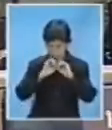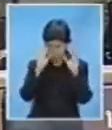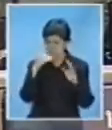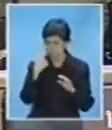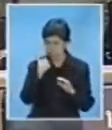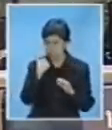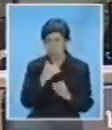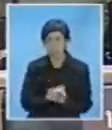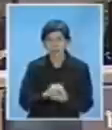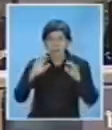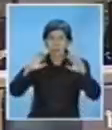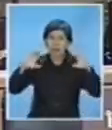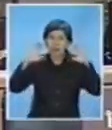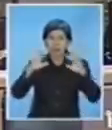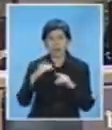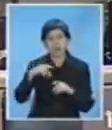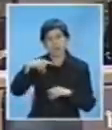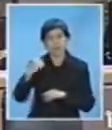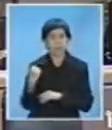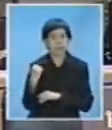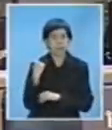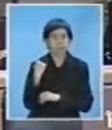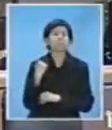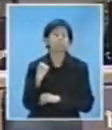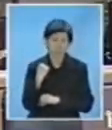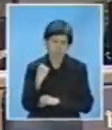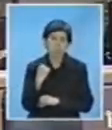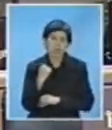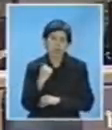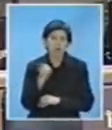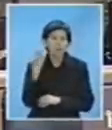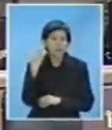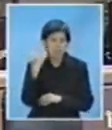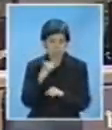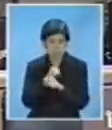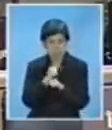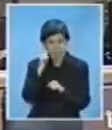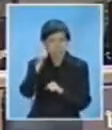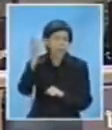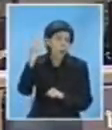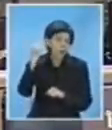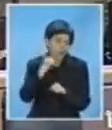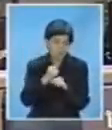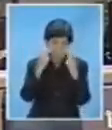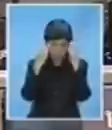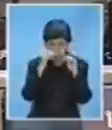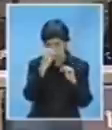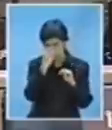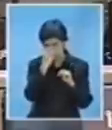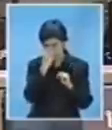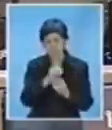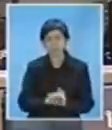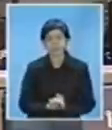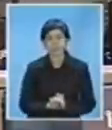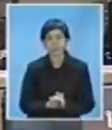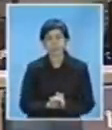ะเป็นเรื่องของการที่รัฐบาลพลังประชาชนนะคะซึ่ง อยู่ภายใต้ท่านทักษิณชินวัตรโดยท่านนายกสมัครสุนทรเว